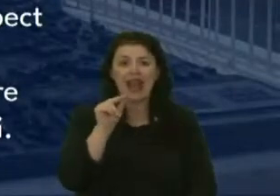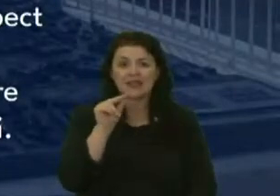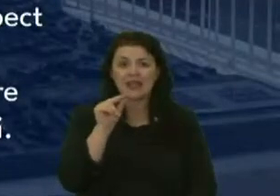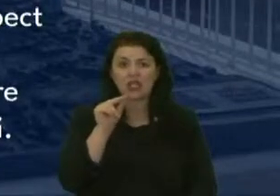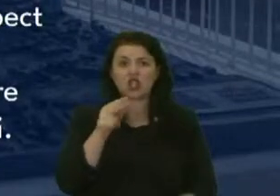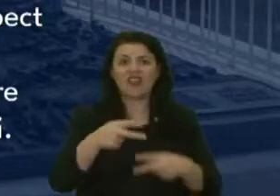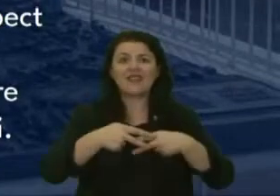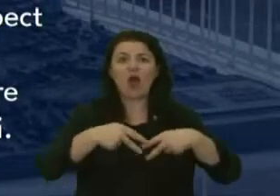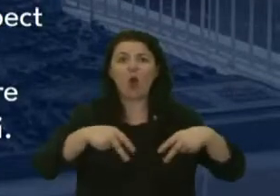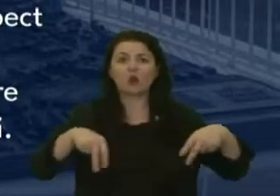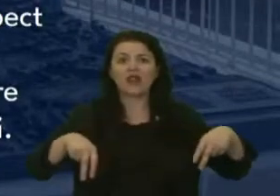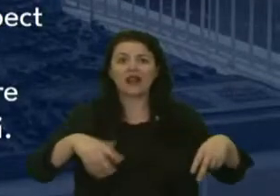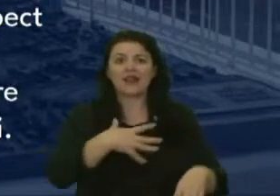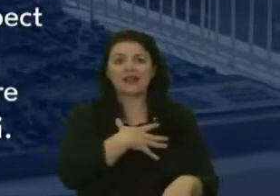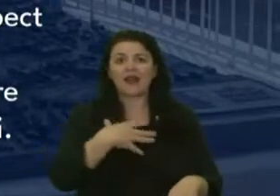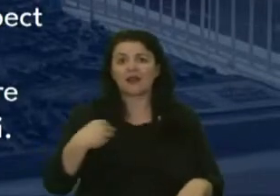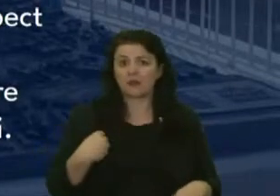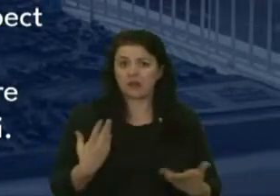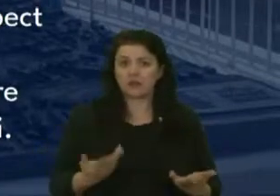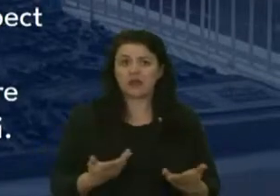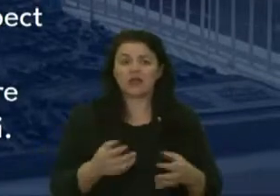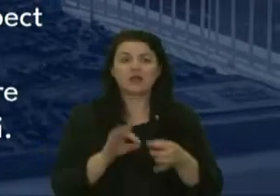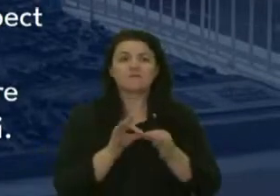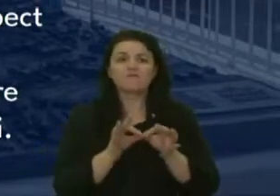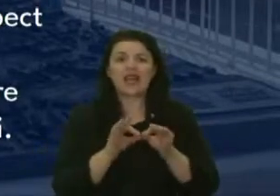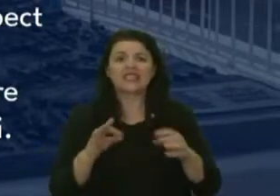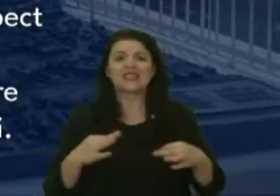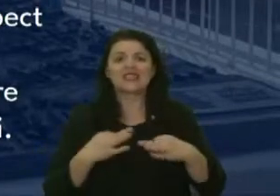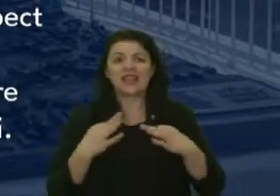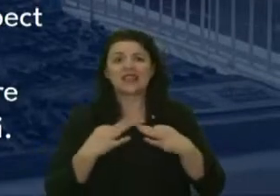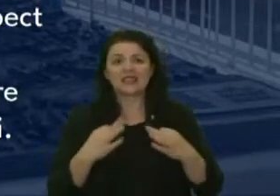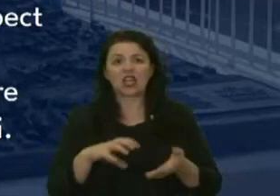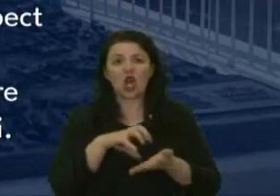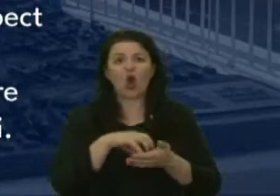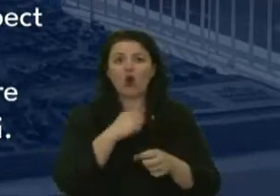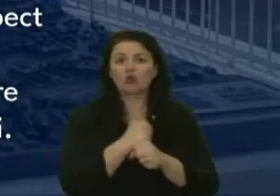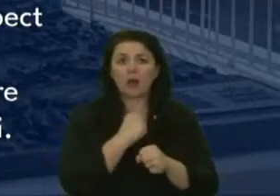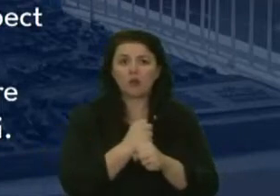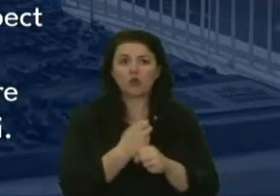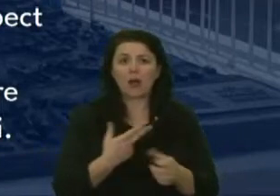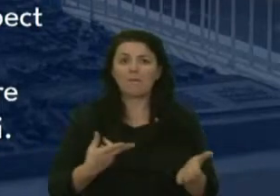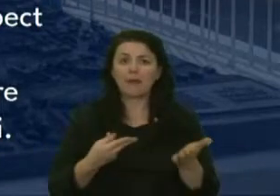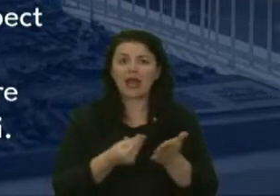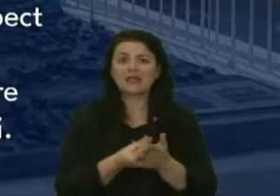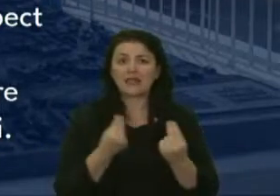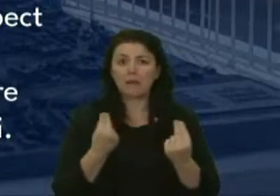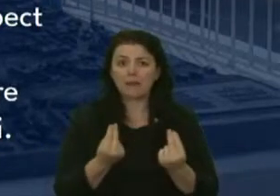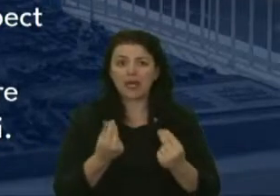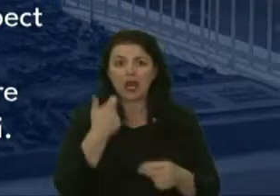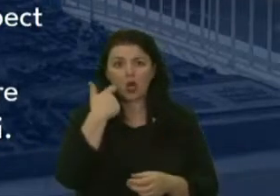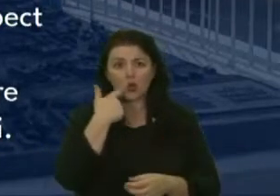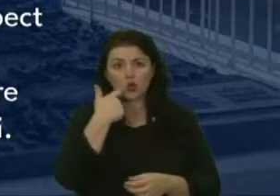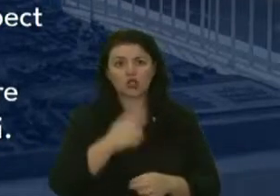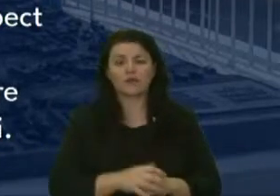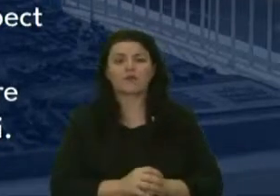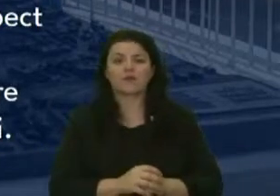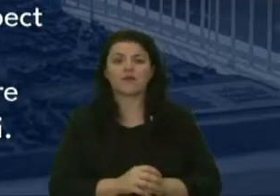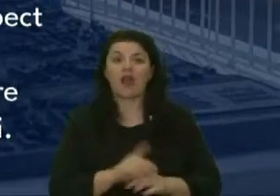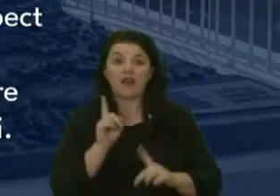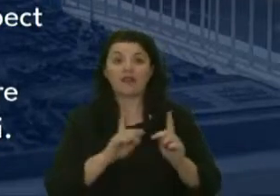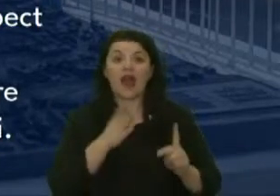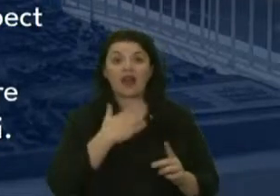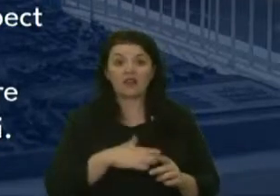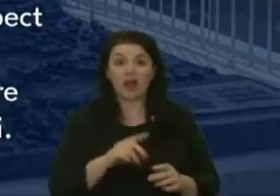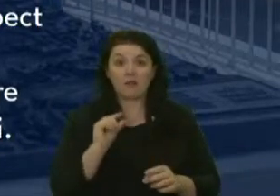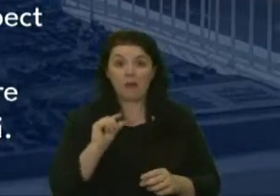neutralitate climatică care în termenii populari înseamnă sănătate și locuri de muncă mai bine plătite la Cluj Asta înseamnă până la urmă că dacă vrei mai